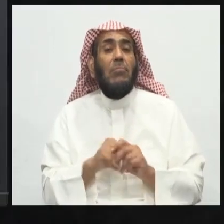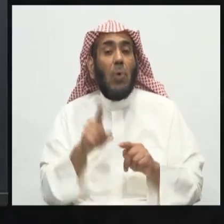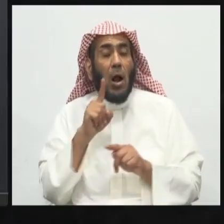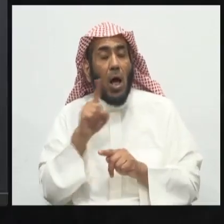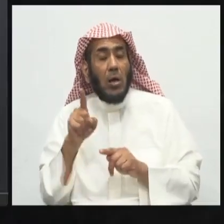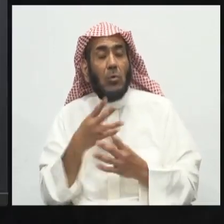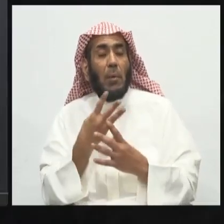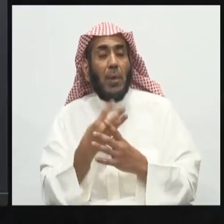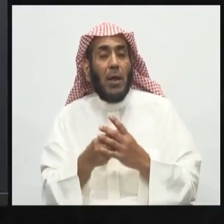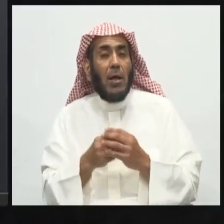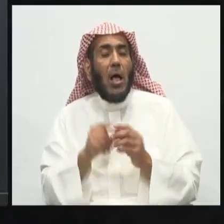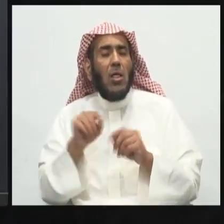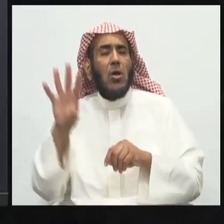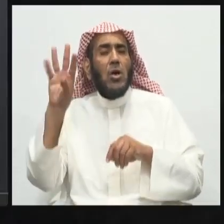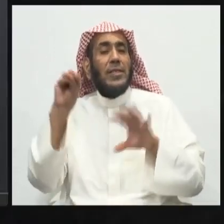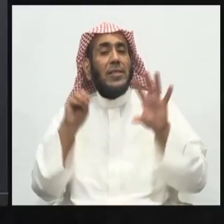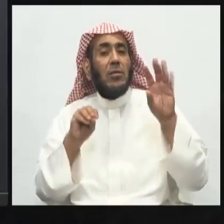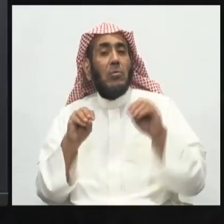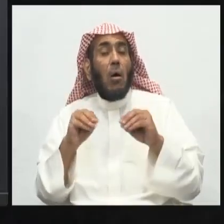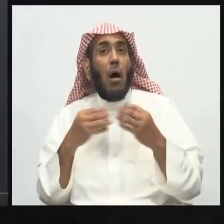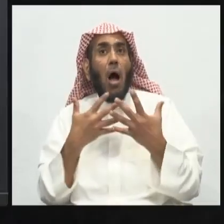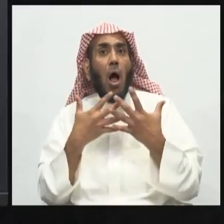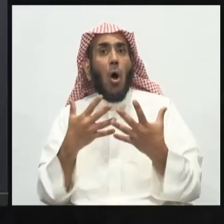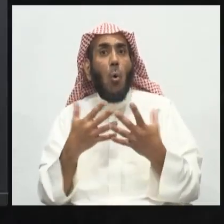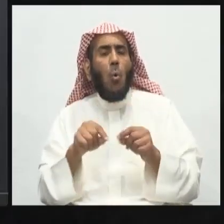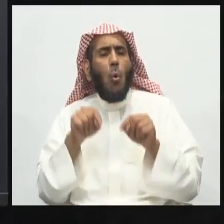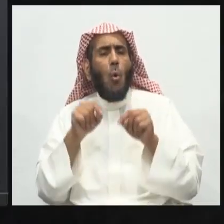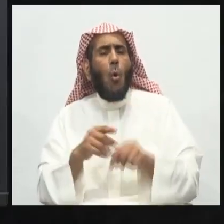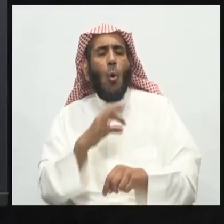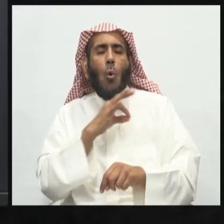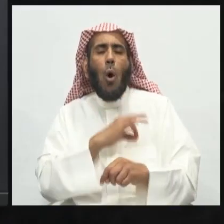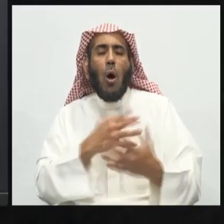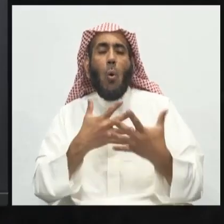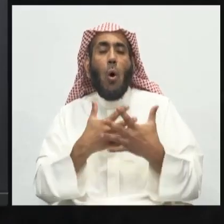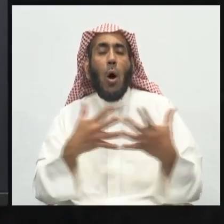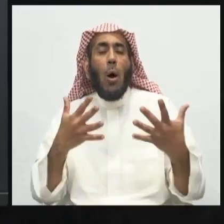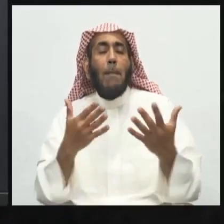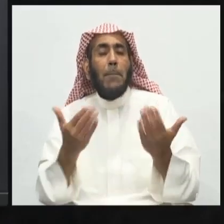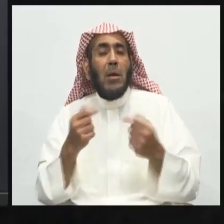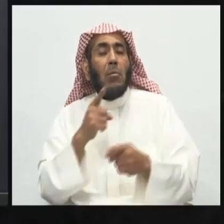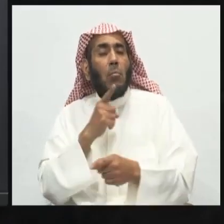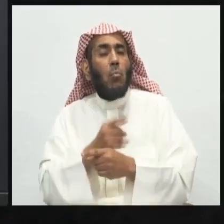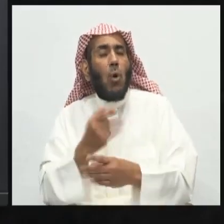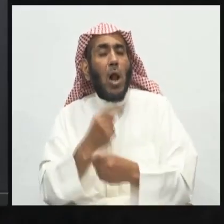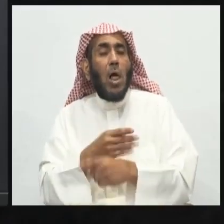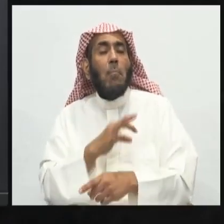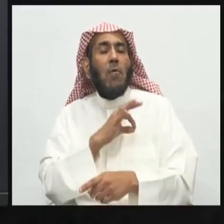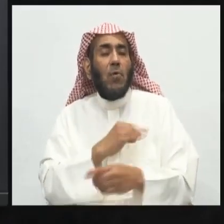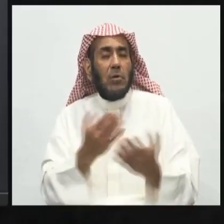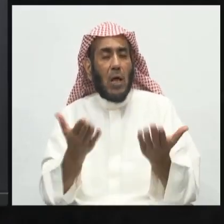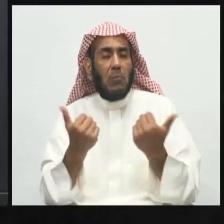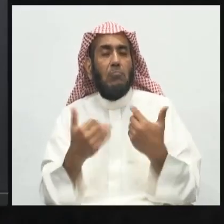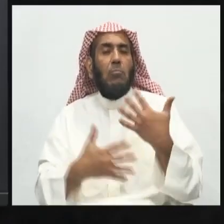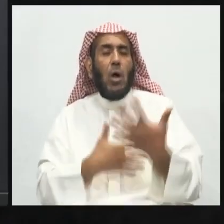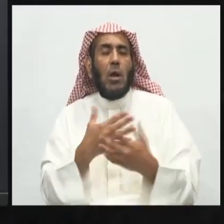رايتم يا ابنائي هذه قصه عجيبه وفيها من الفوائد العظيمه من يذكر لي فائده من